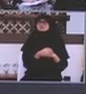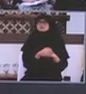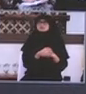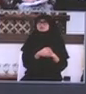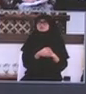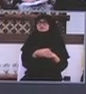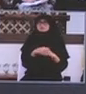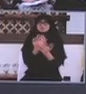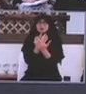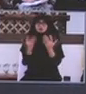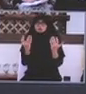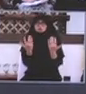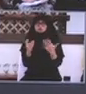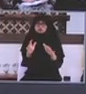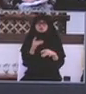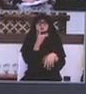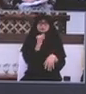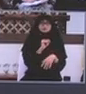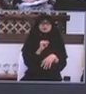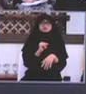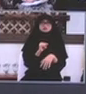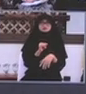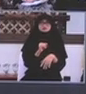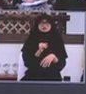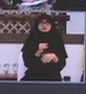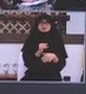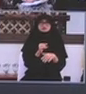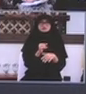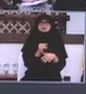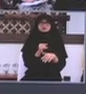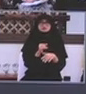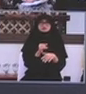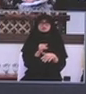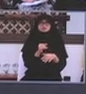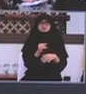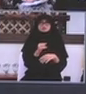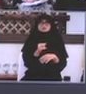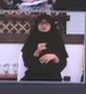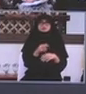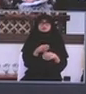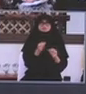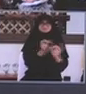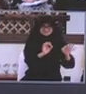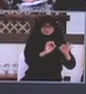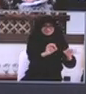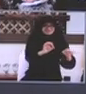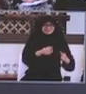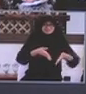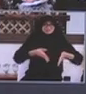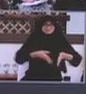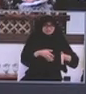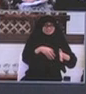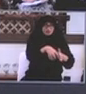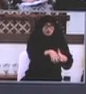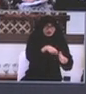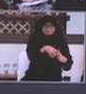masyarakat sudah ibaratnya untuk masalah kaitannya dengan antusias untuk membersihkan sampah di Solokan dan sebagainya